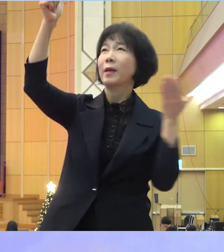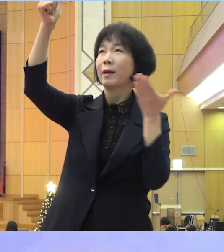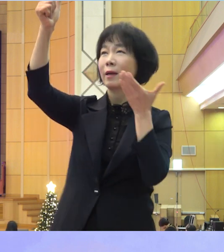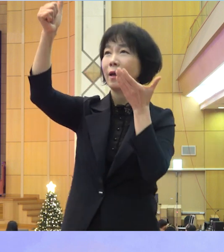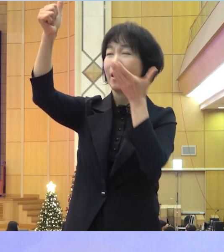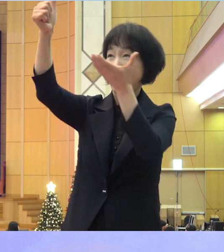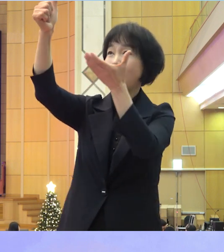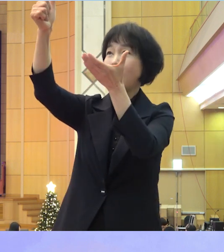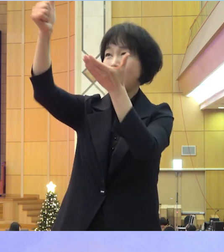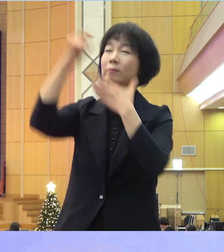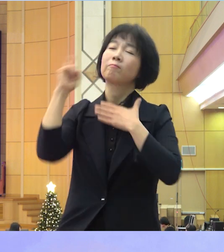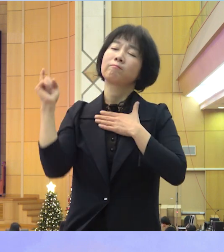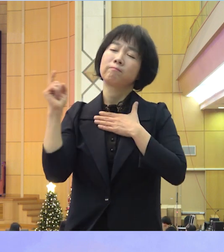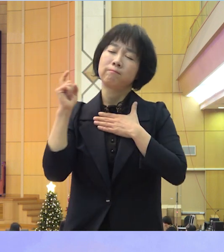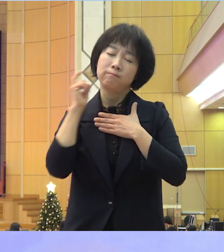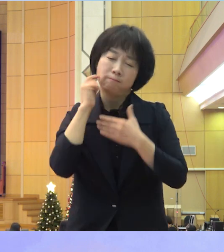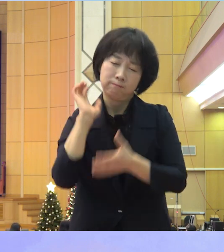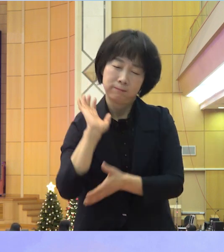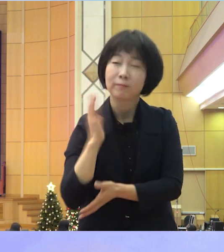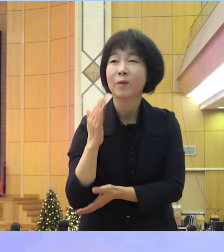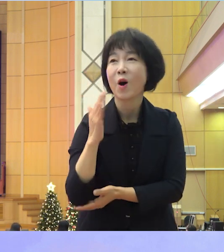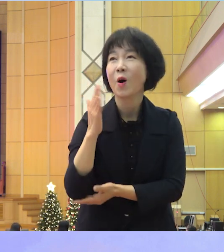주께